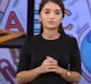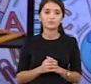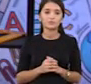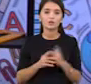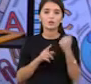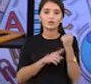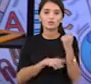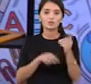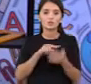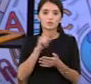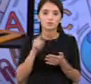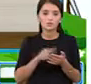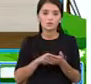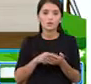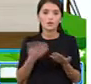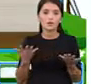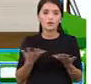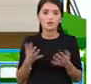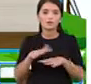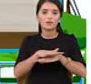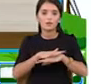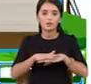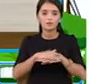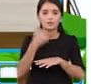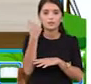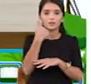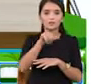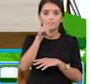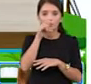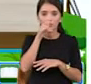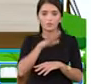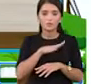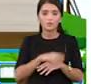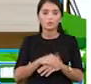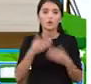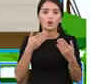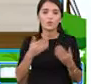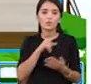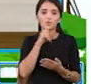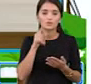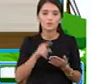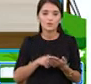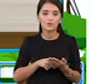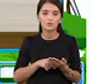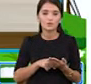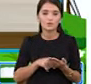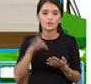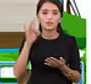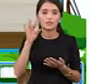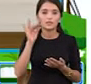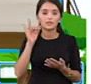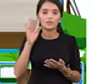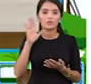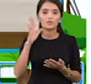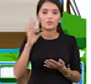Eng so'nggi savol. Qanday xalqni yengib bo'lmaydi? Bu savol bevosita